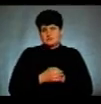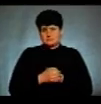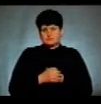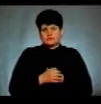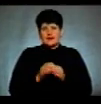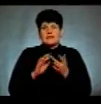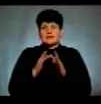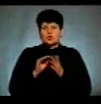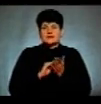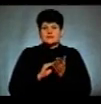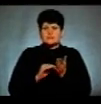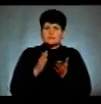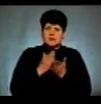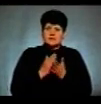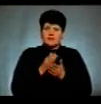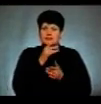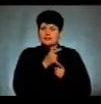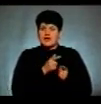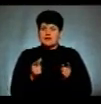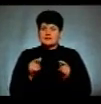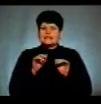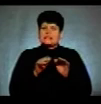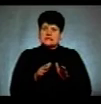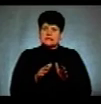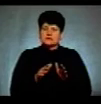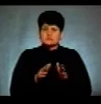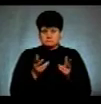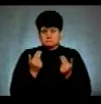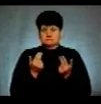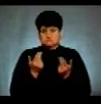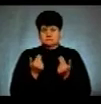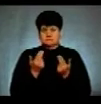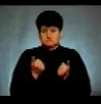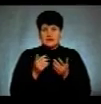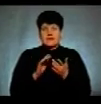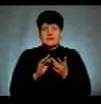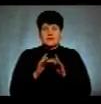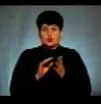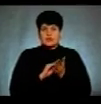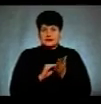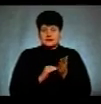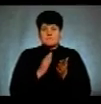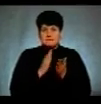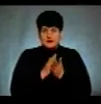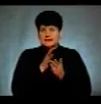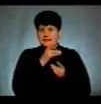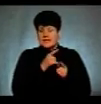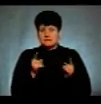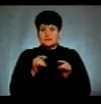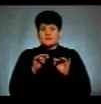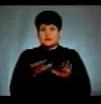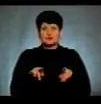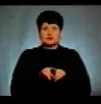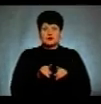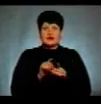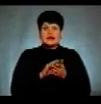Електронний рецепт, чи має він термін дії, як таку? Однозначно. Електронний рецепт абсолютно має такий самий термін дії, як і